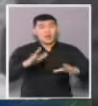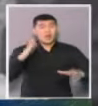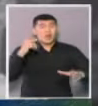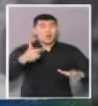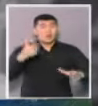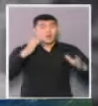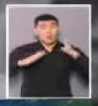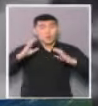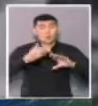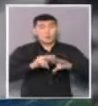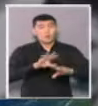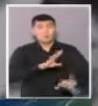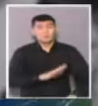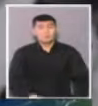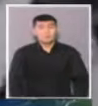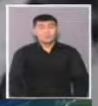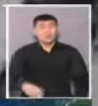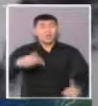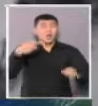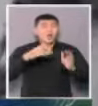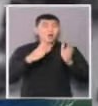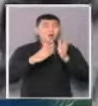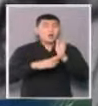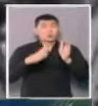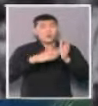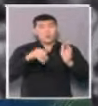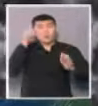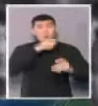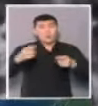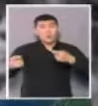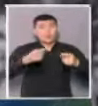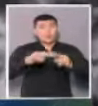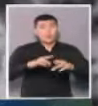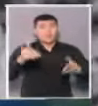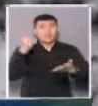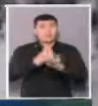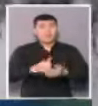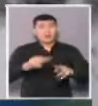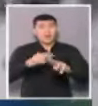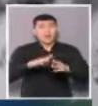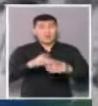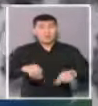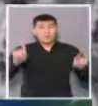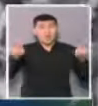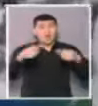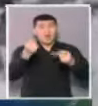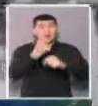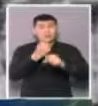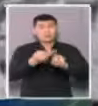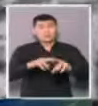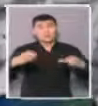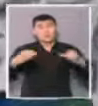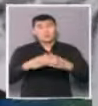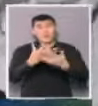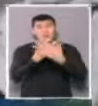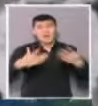Атыраусского педагогического института. С 1990 года руководитель и главный дирижер Атыраусского областного оркестра